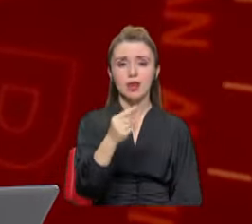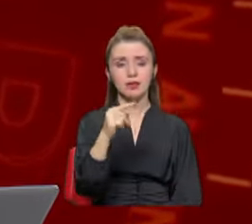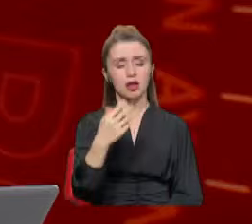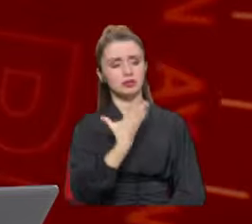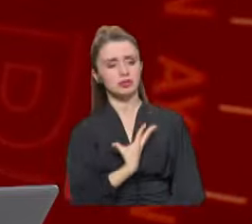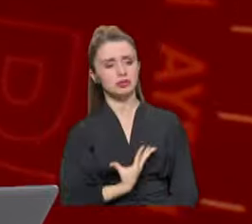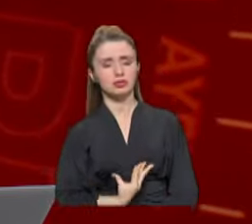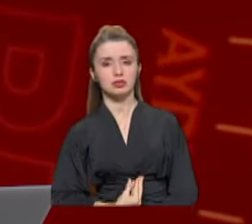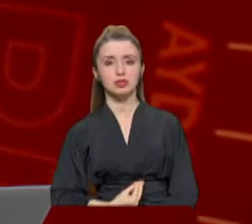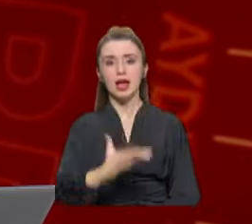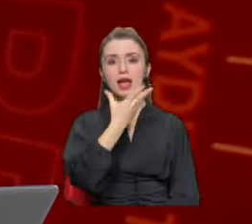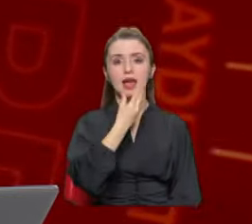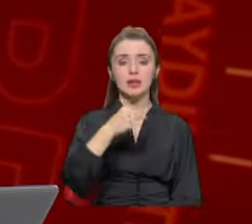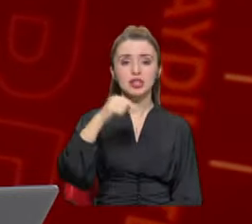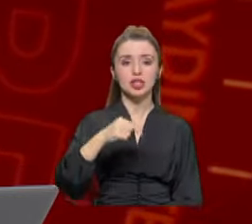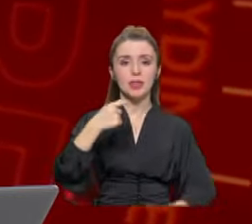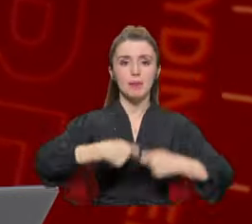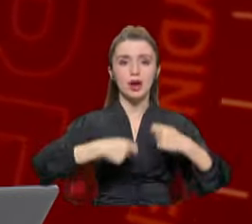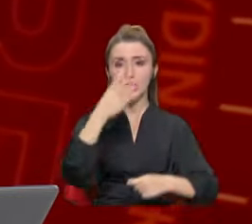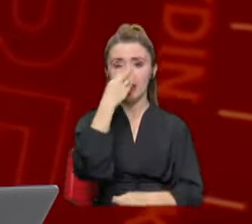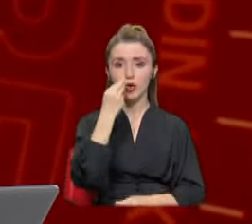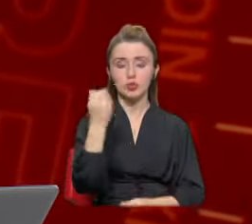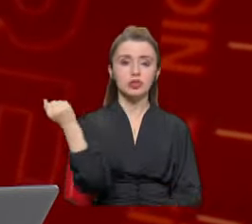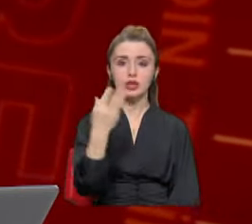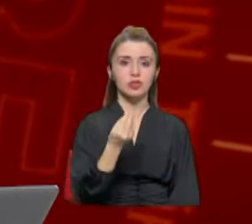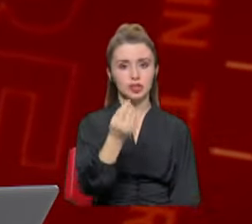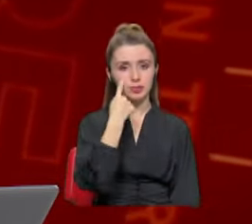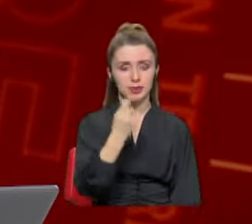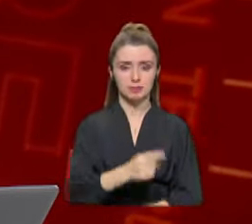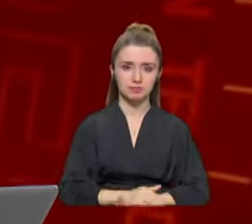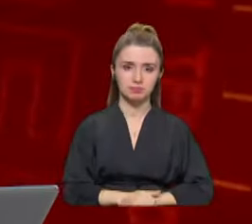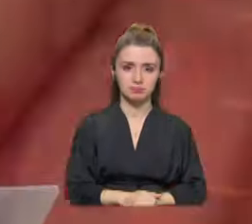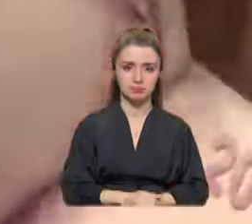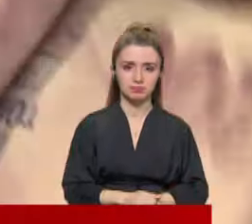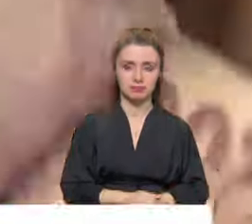bulamayan emekli gözünü banka promosyonlarına çevirdi.